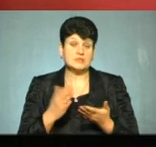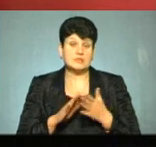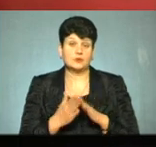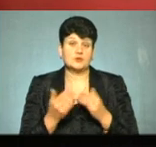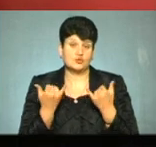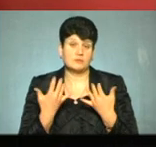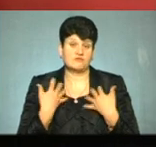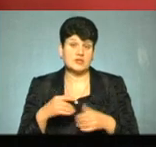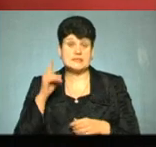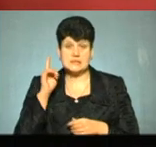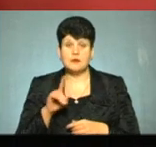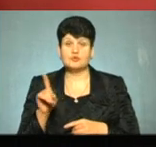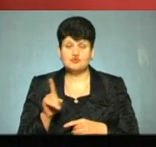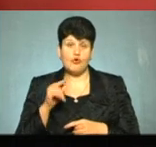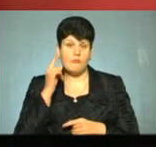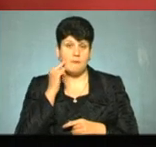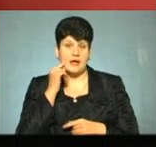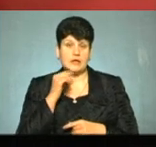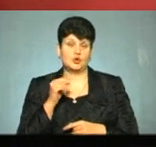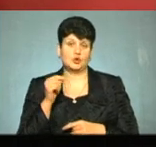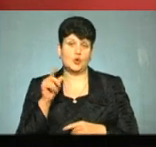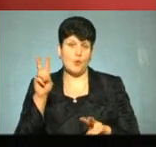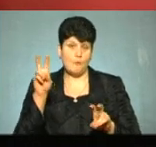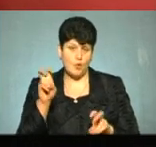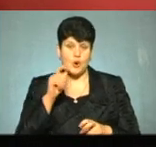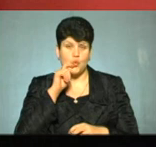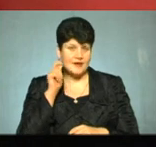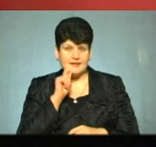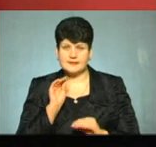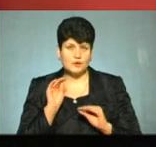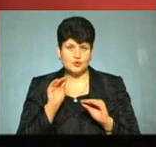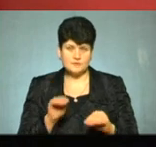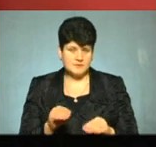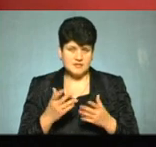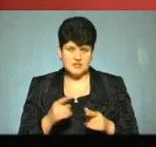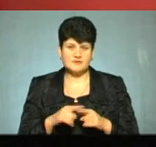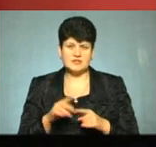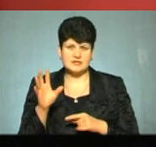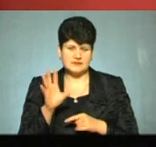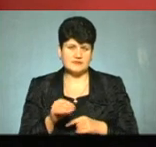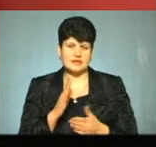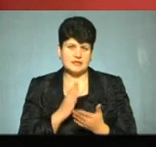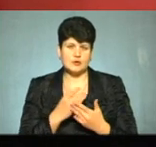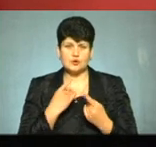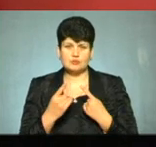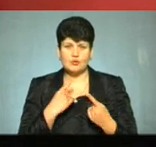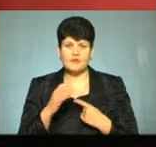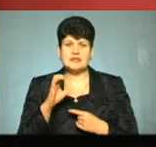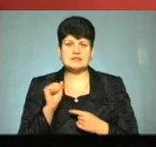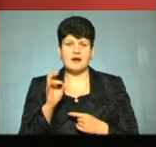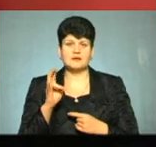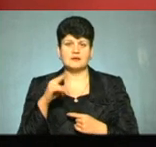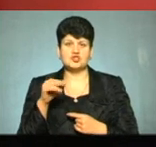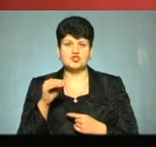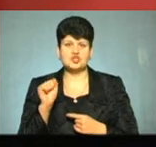Власне, станом на сьогодні ми вже знаємо, що у Медоборах українців не розмістять на обсервацію. Швидше за все йдеться про нові Санжари